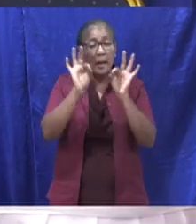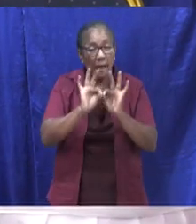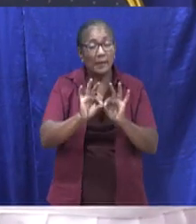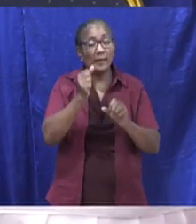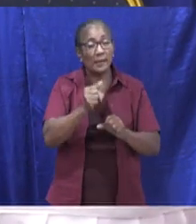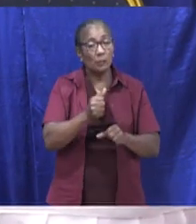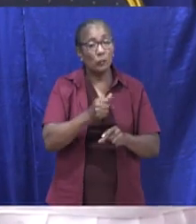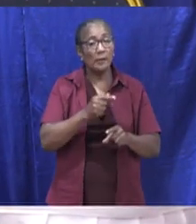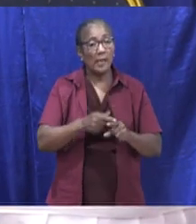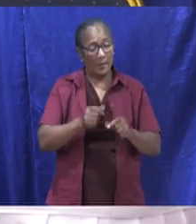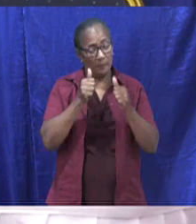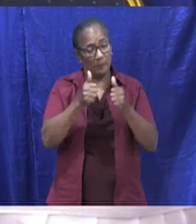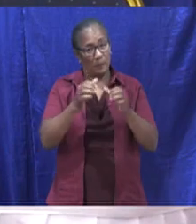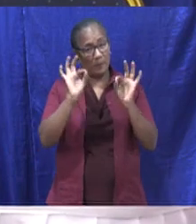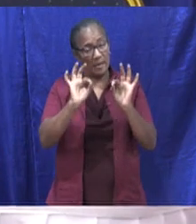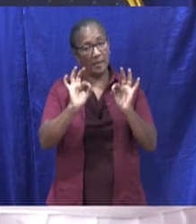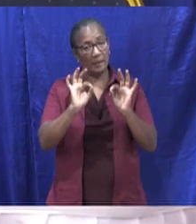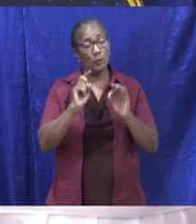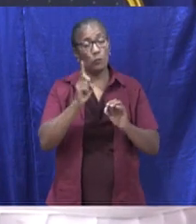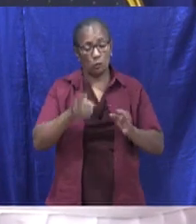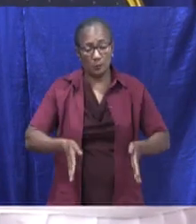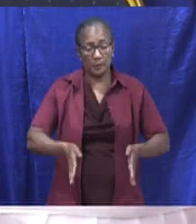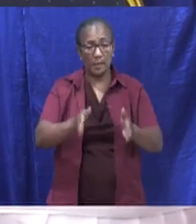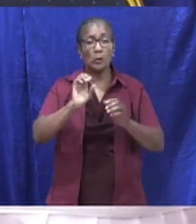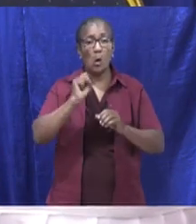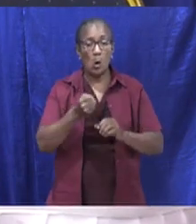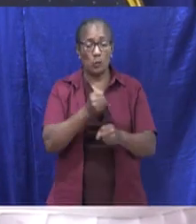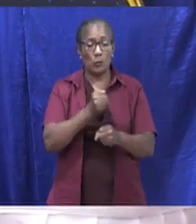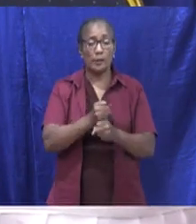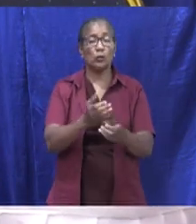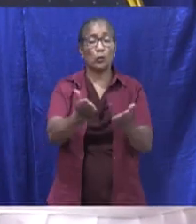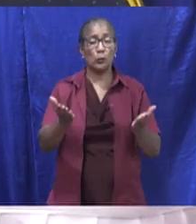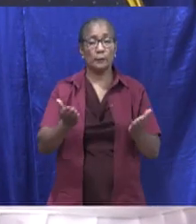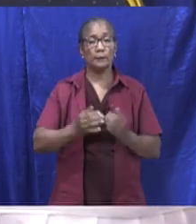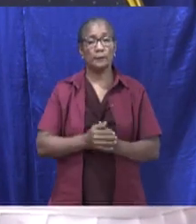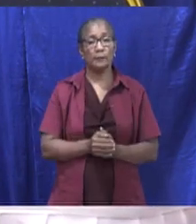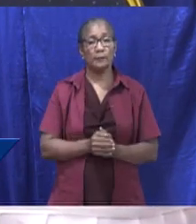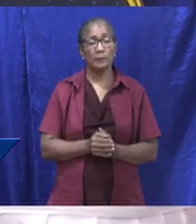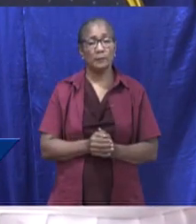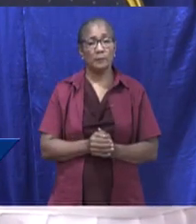noodzakelijkerwijs en essentieel op straat moeten zijn om hun taken uit te voeren.